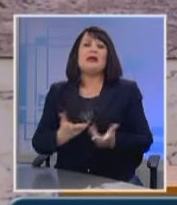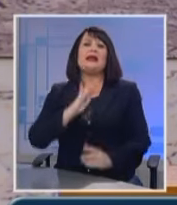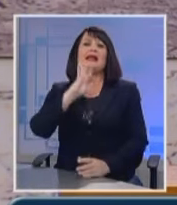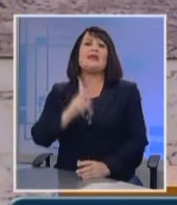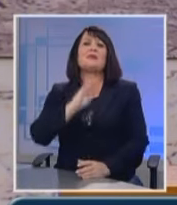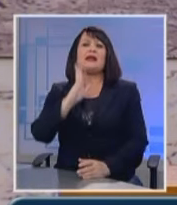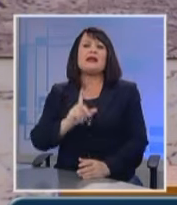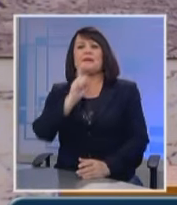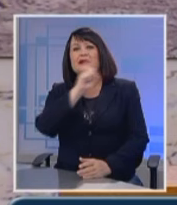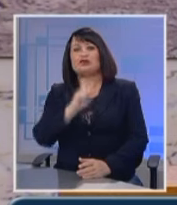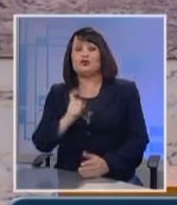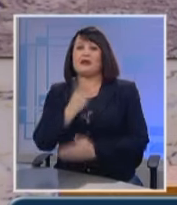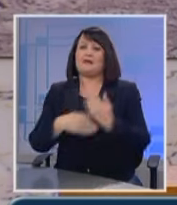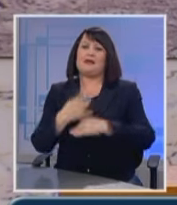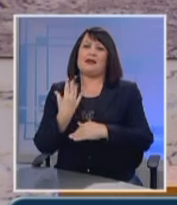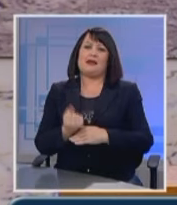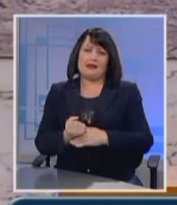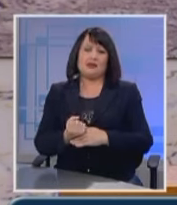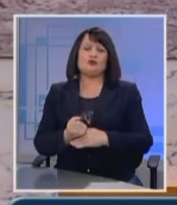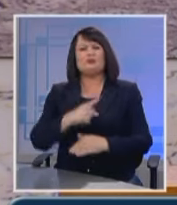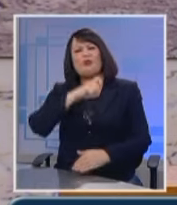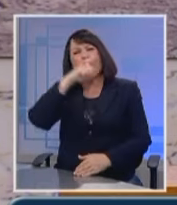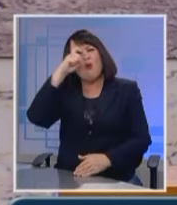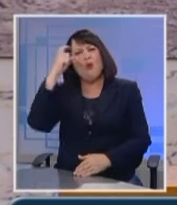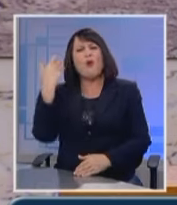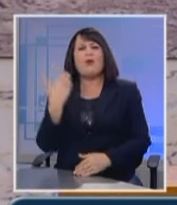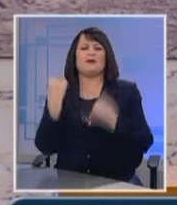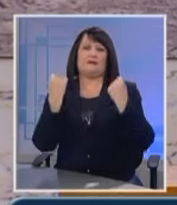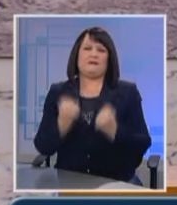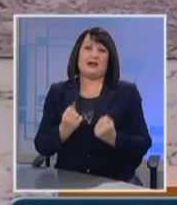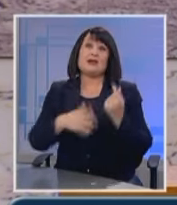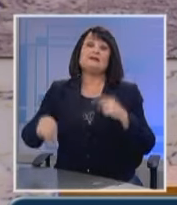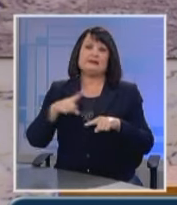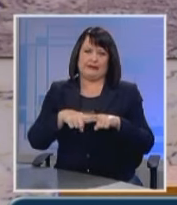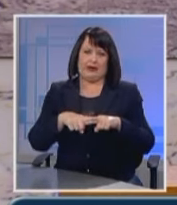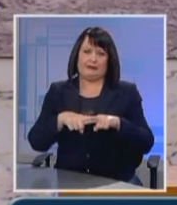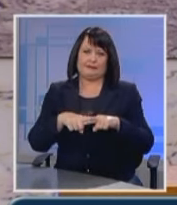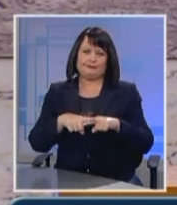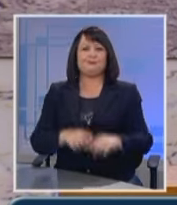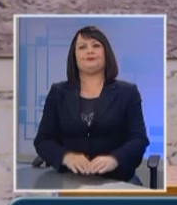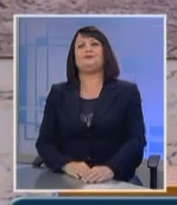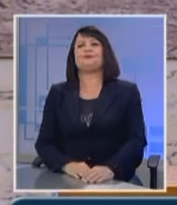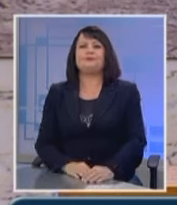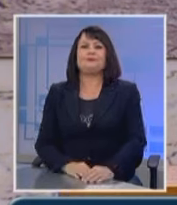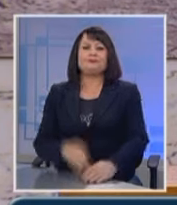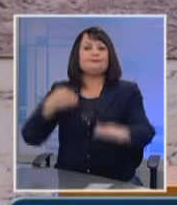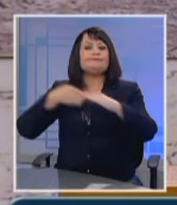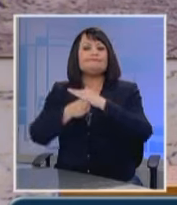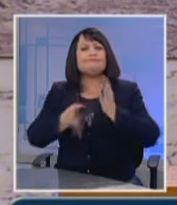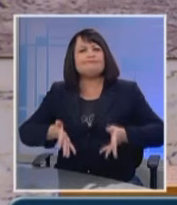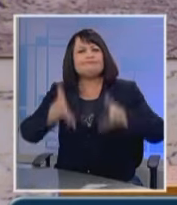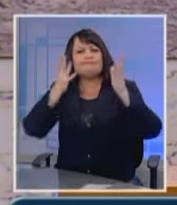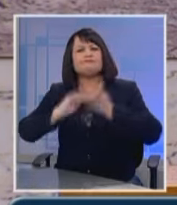καθημερινότητα των ανθρώπων με αναπηρία είναι αφόρητα δύσκολη στη χώρα μας. Η πρόσβαση σε κτίρια,